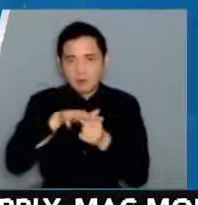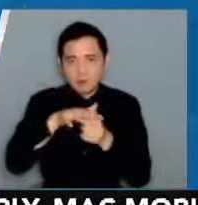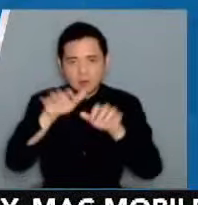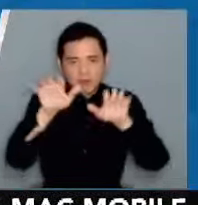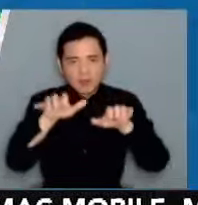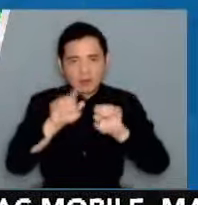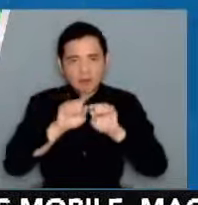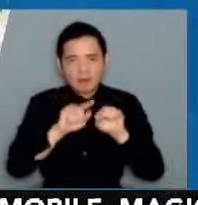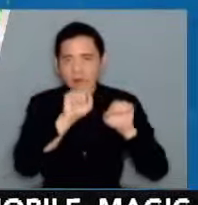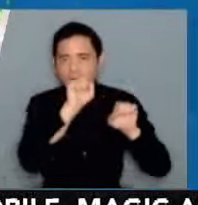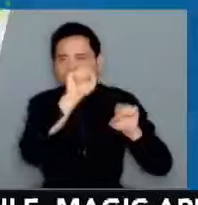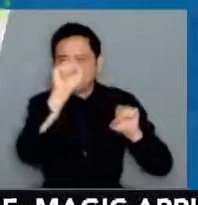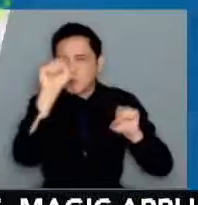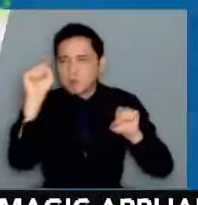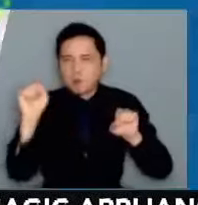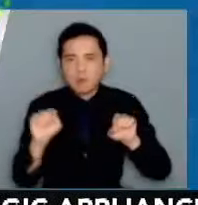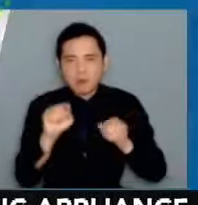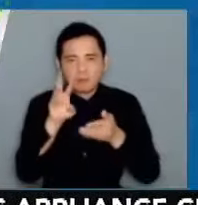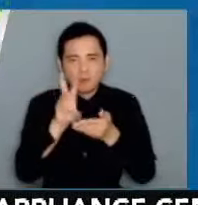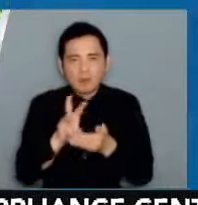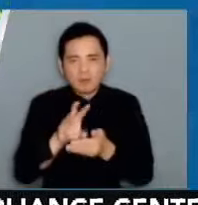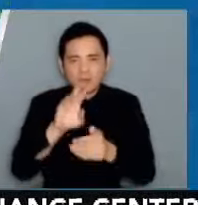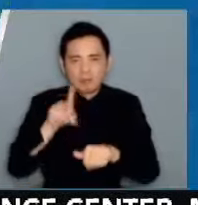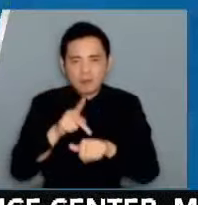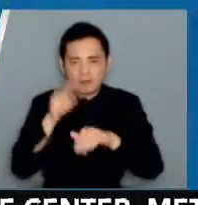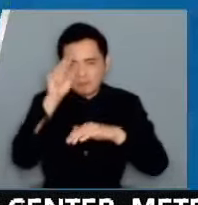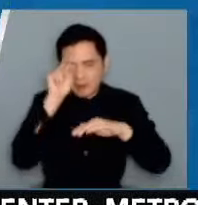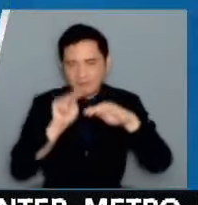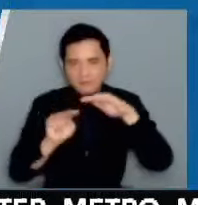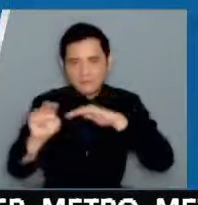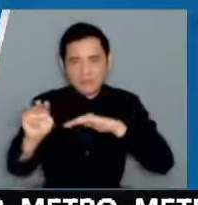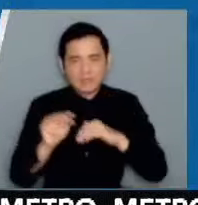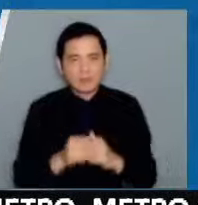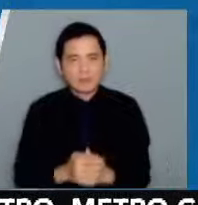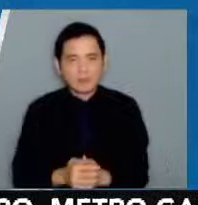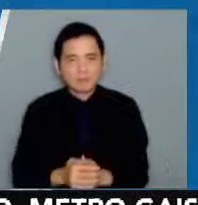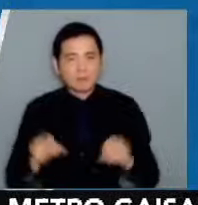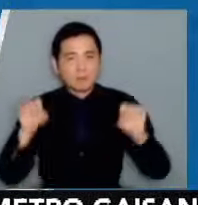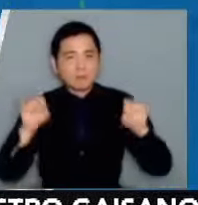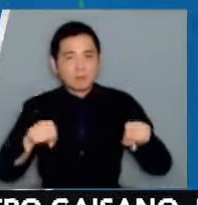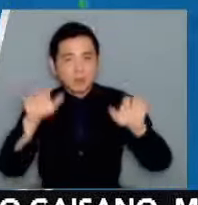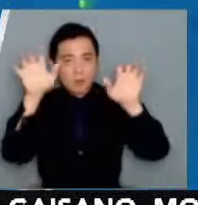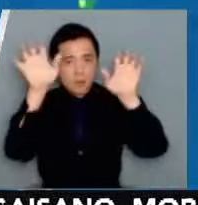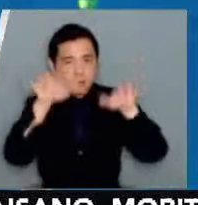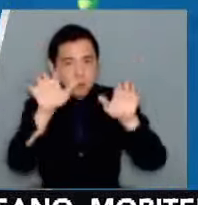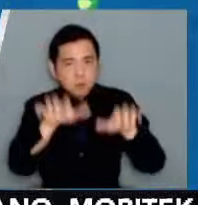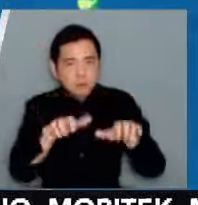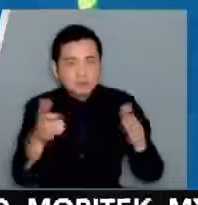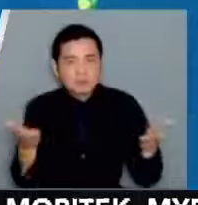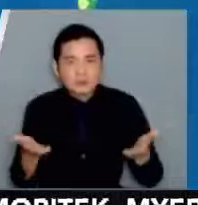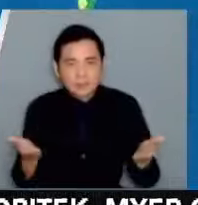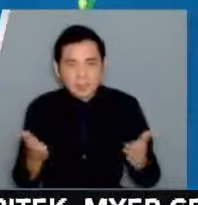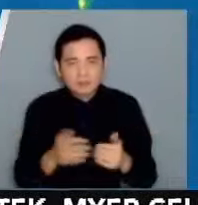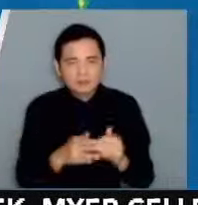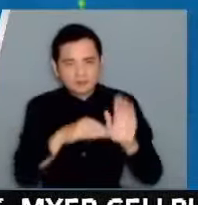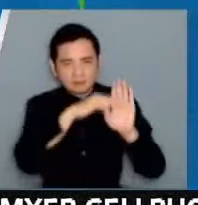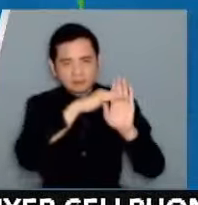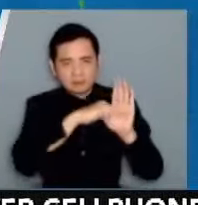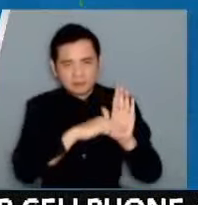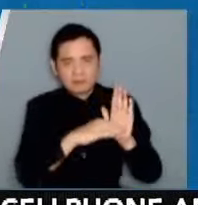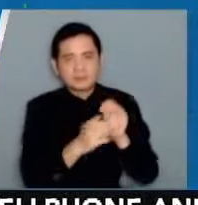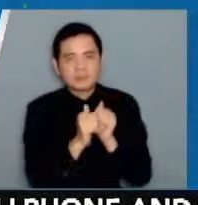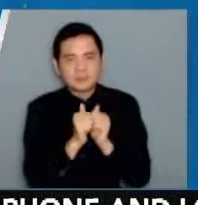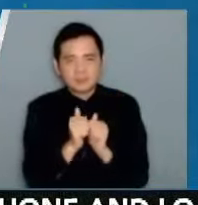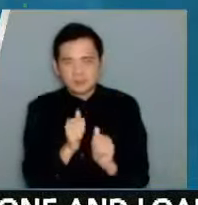bansa base sa rainfall forecast ng Metro weather posible po ang heavy to intense rain sa ilang lugar na maaaring magdulot ng baha o